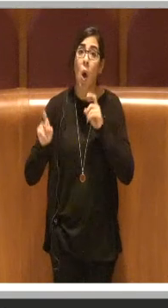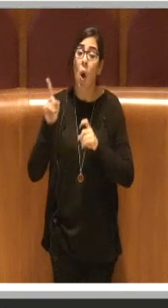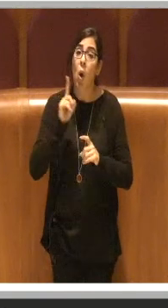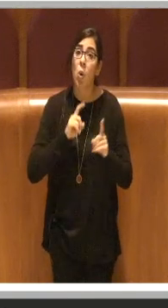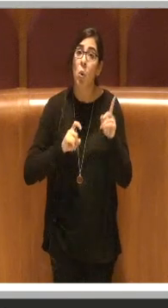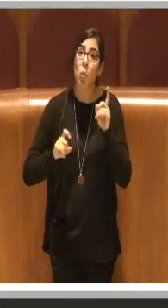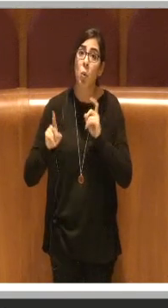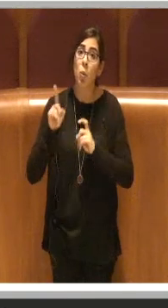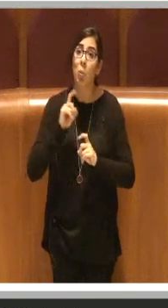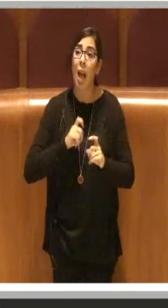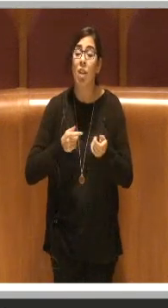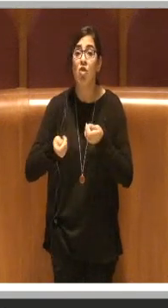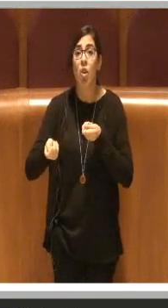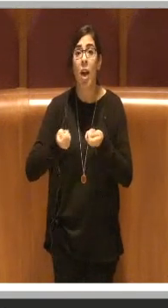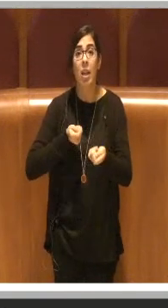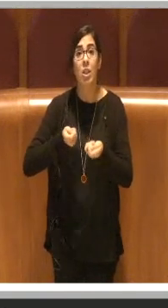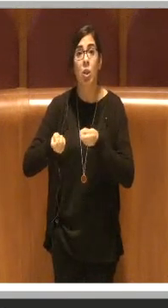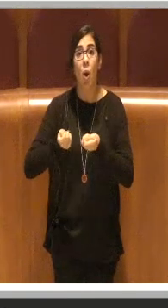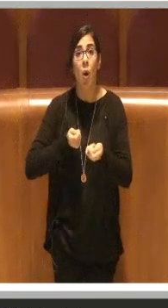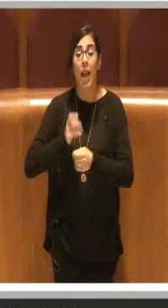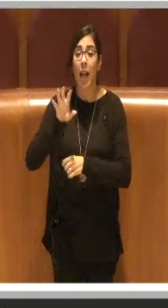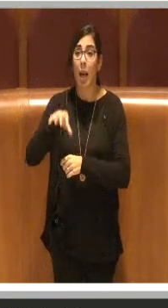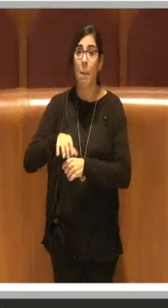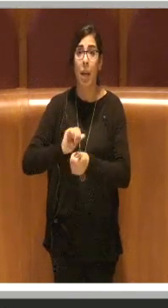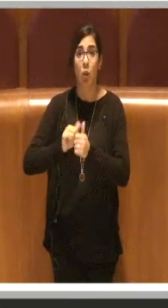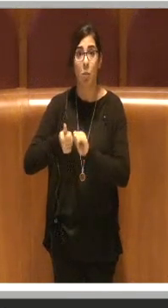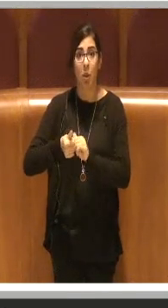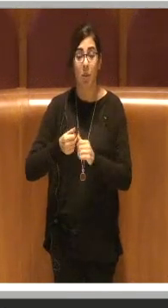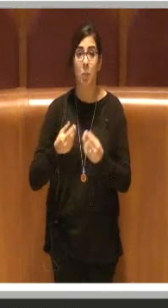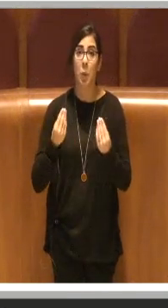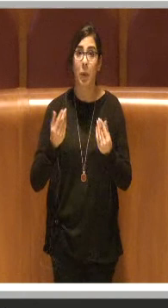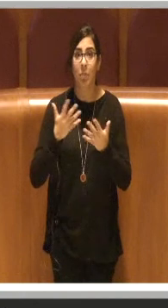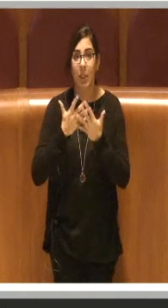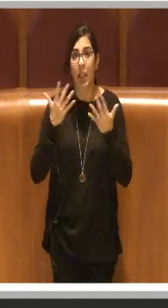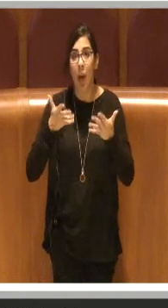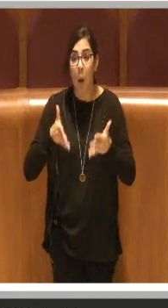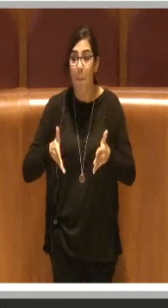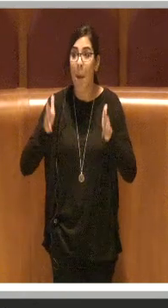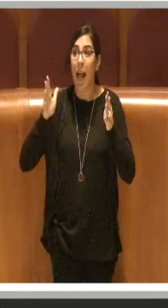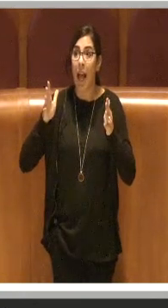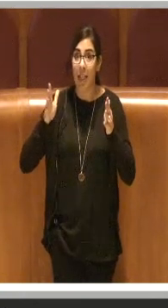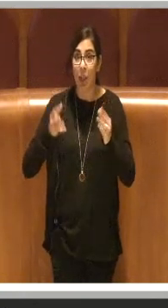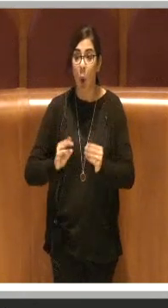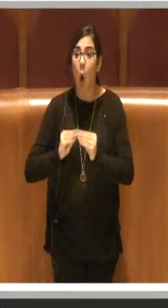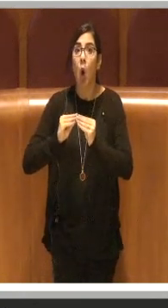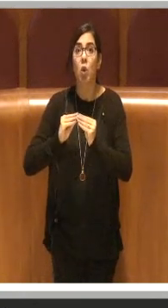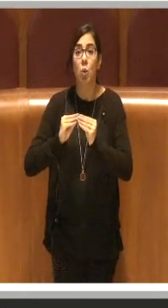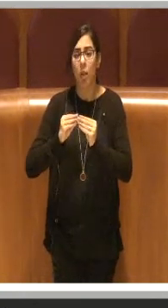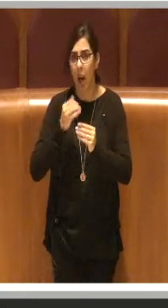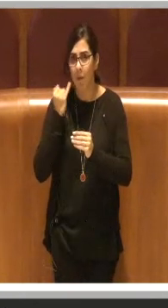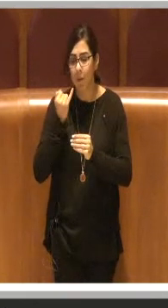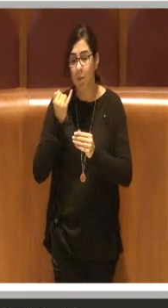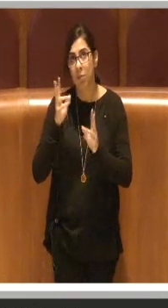alla gestione dell'impianto. Quindi il palazzetto, ovviamente, costruirlo tra virgolette è facile, non lo è, ma